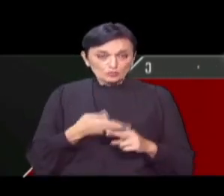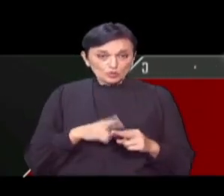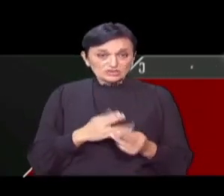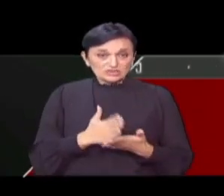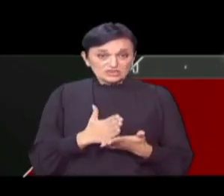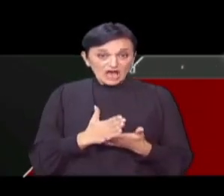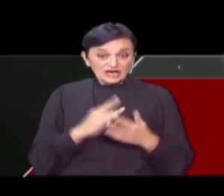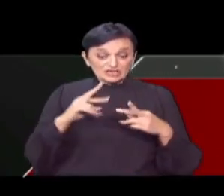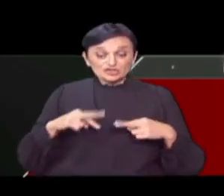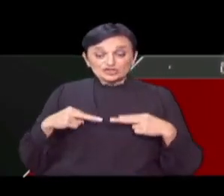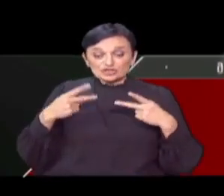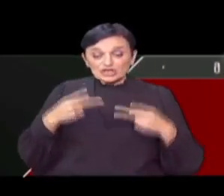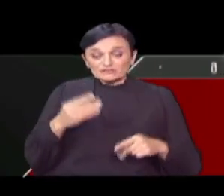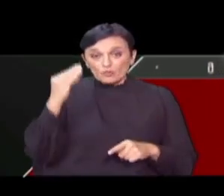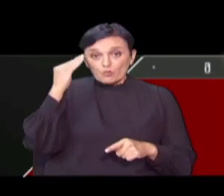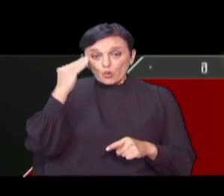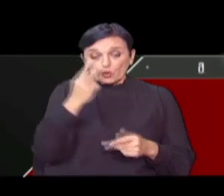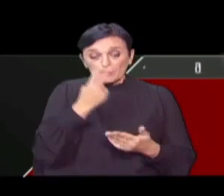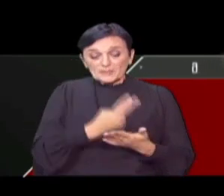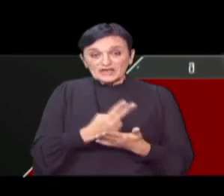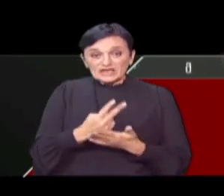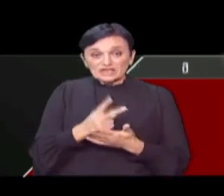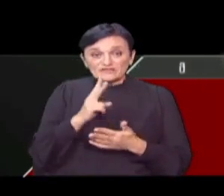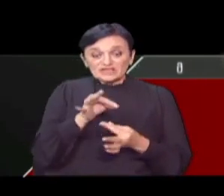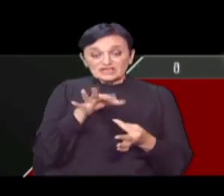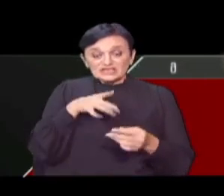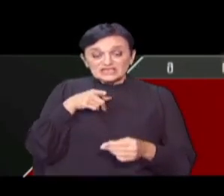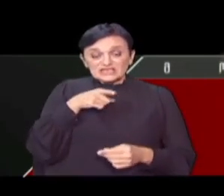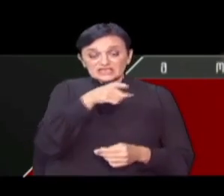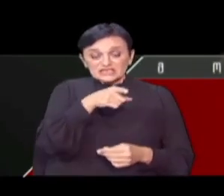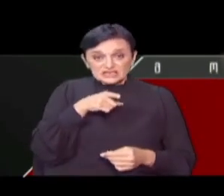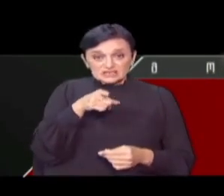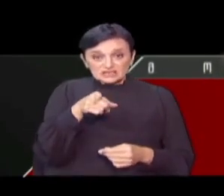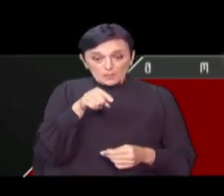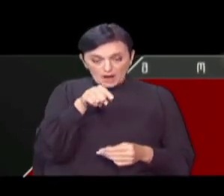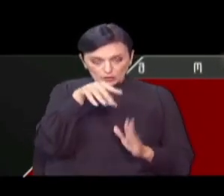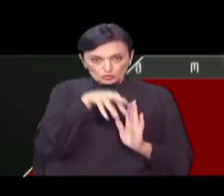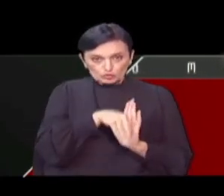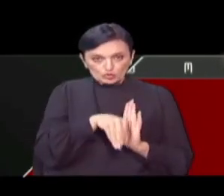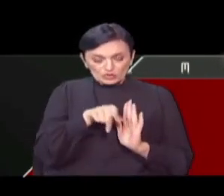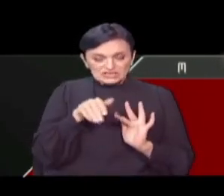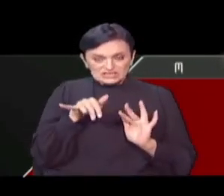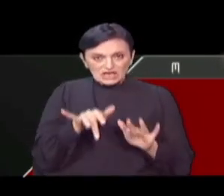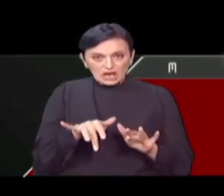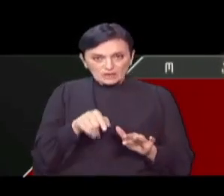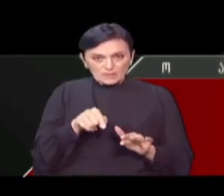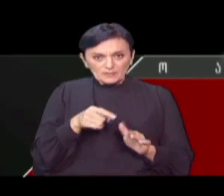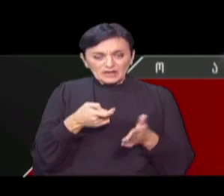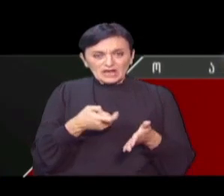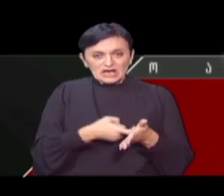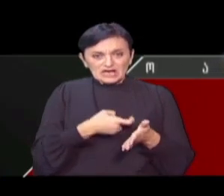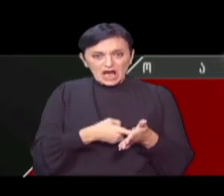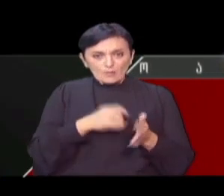შეეხება შეცვლილ პოზიციის მიხედვით ისრები, ვისკენ არის მიმართული, მათ შორის ამ საქმეში